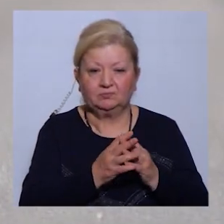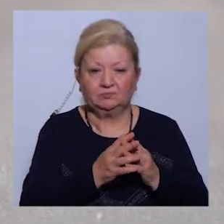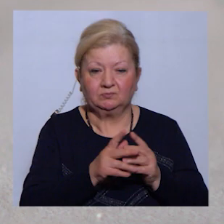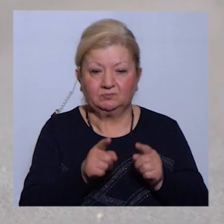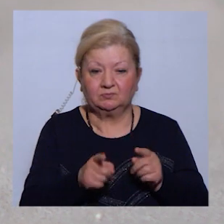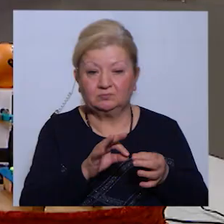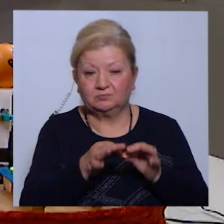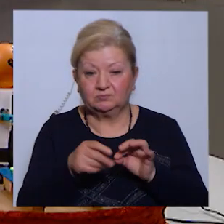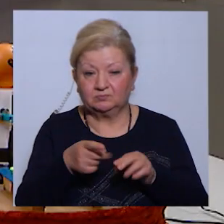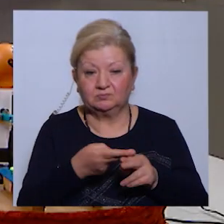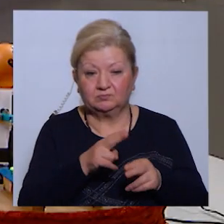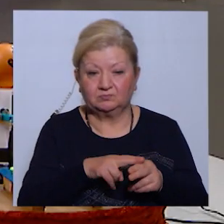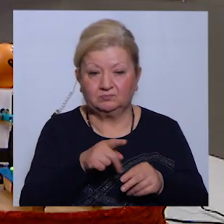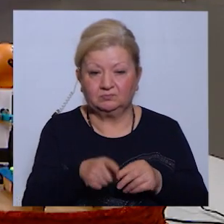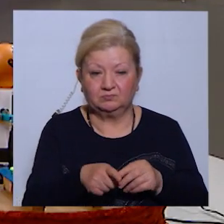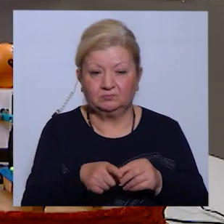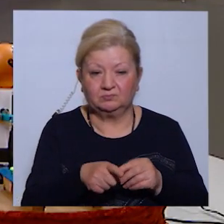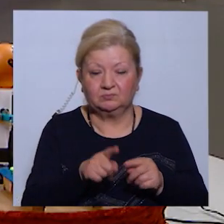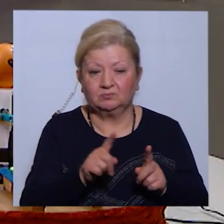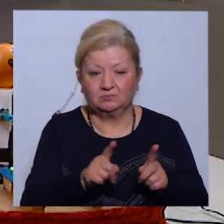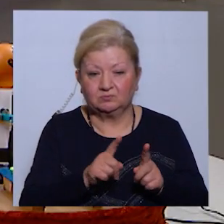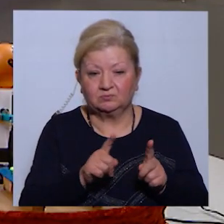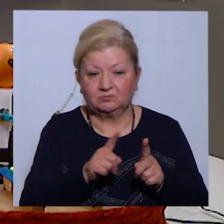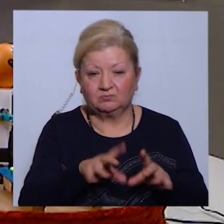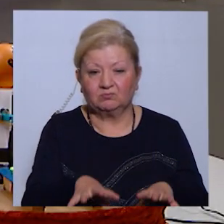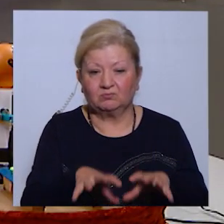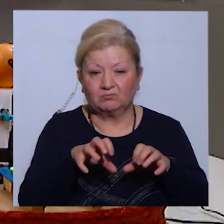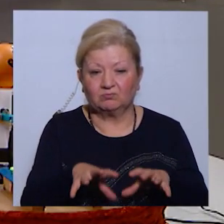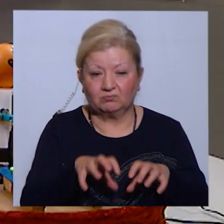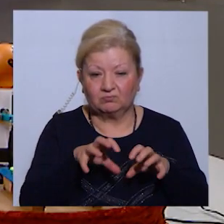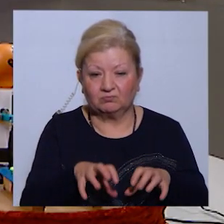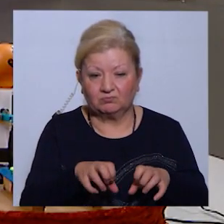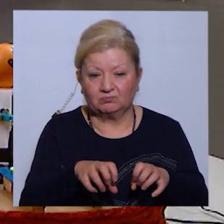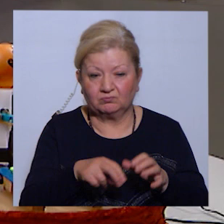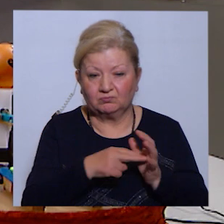აი ეს ის პროცესია, რომელიც განმუხტვას ეხებოდა.